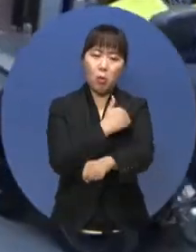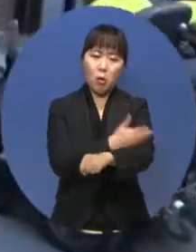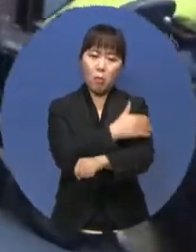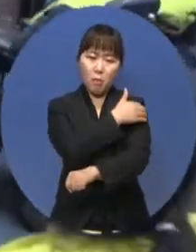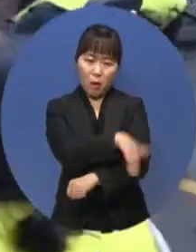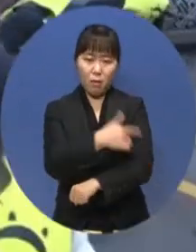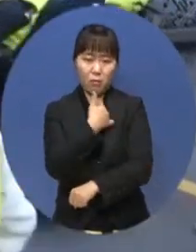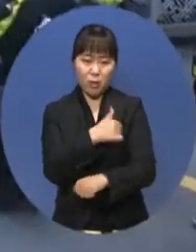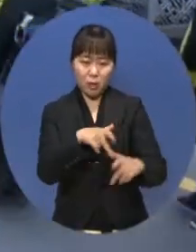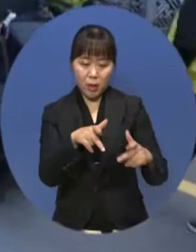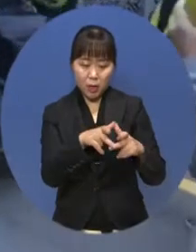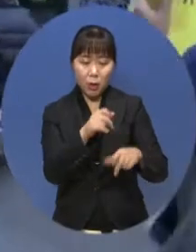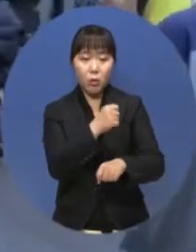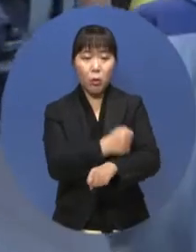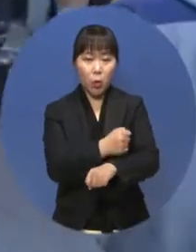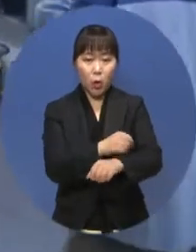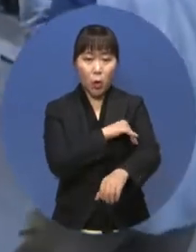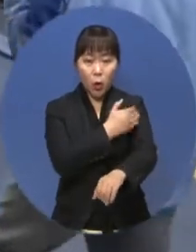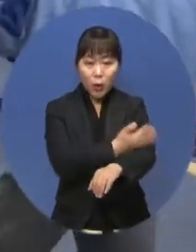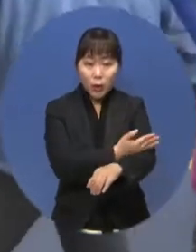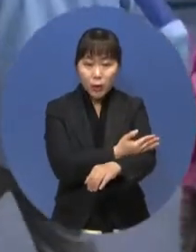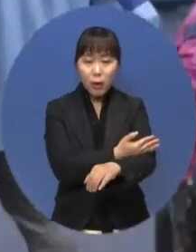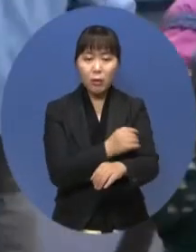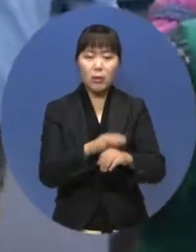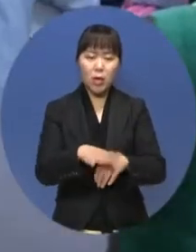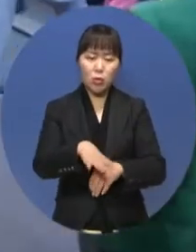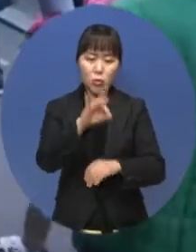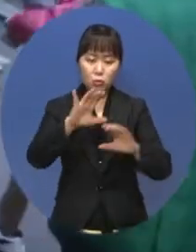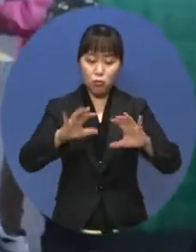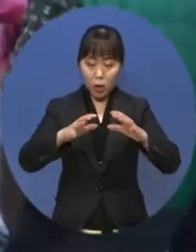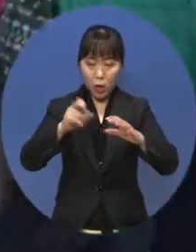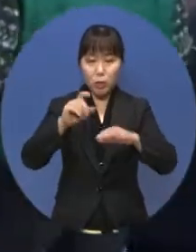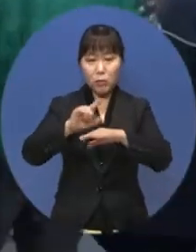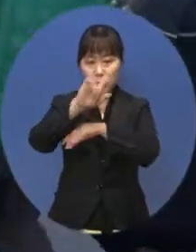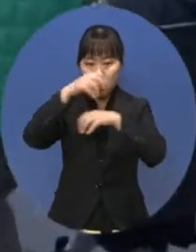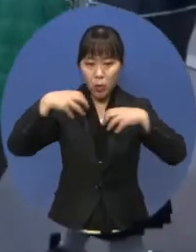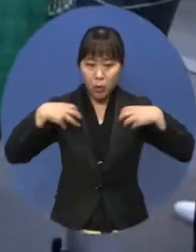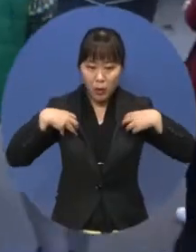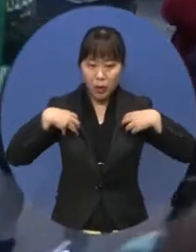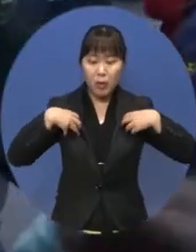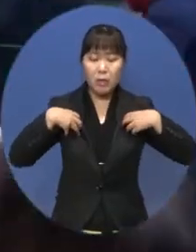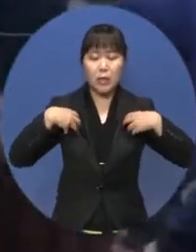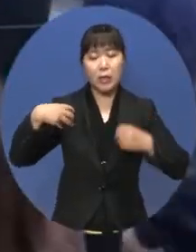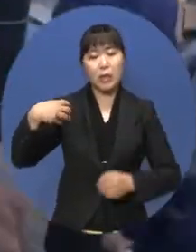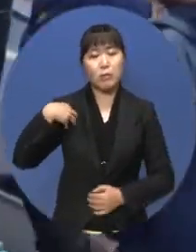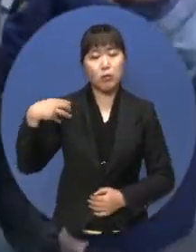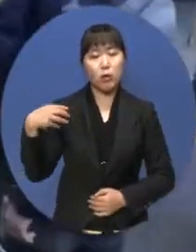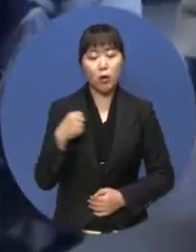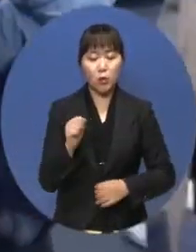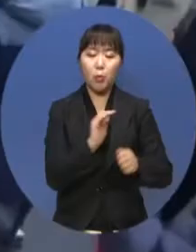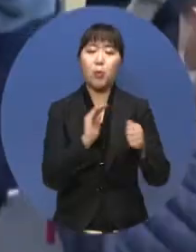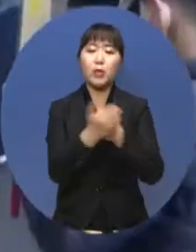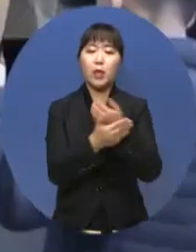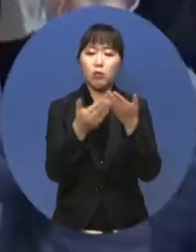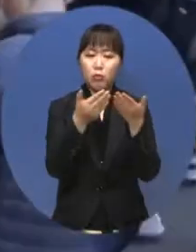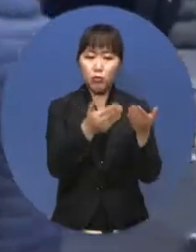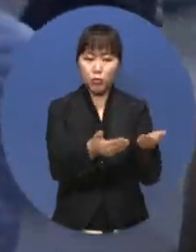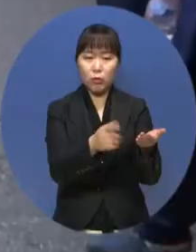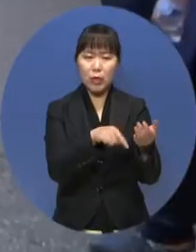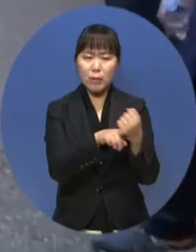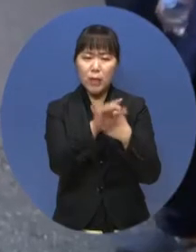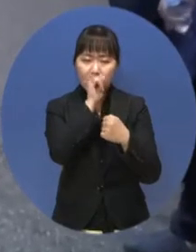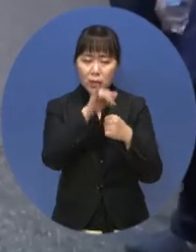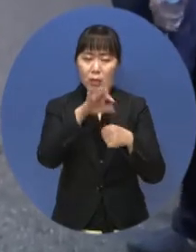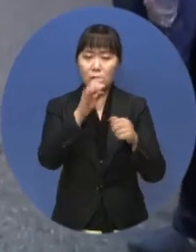배제되어 온 장애인의 노동의 권리를 최초로 국가와 지방자치단체의 의무로서 보장하는